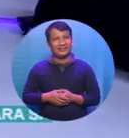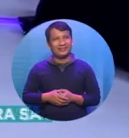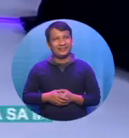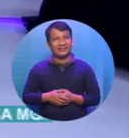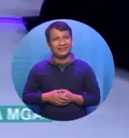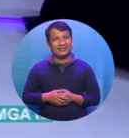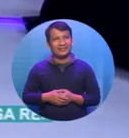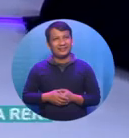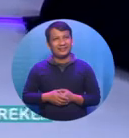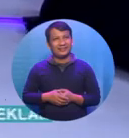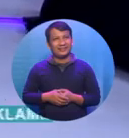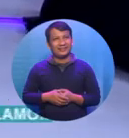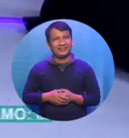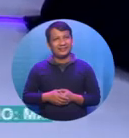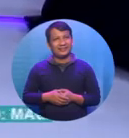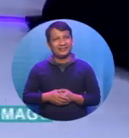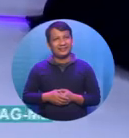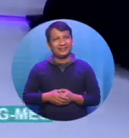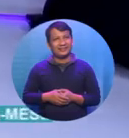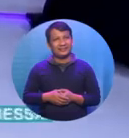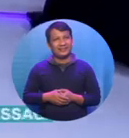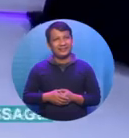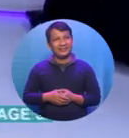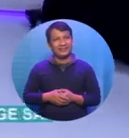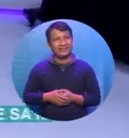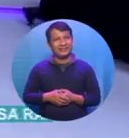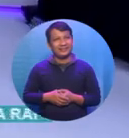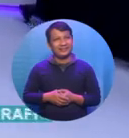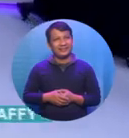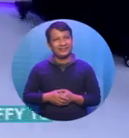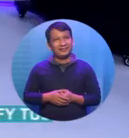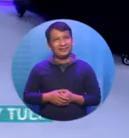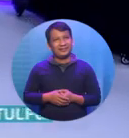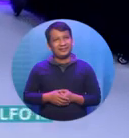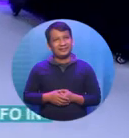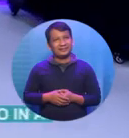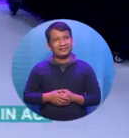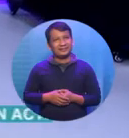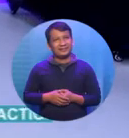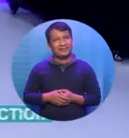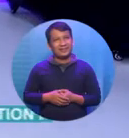Ah, nag-ring? Hindi nag-ring? Ano nangyari? Bilis!